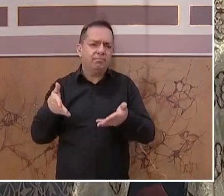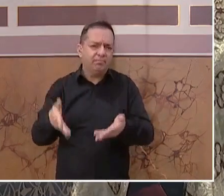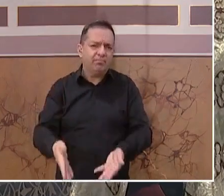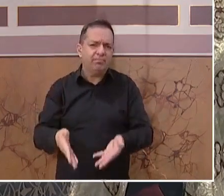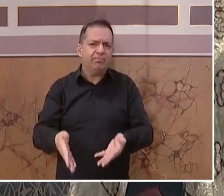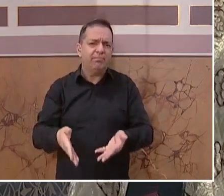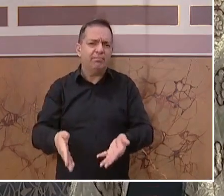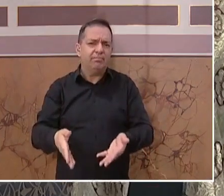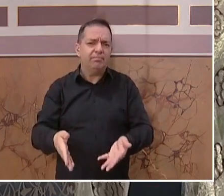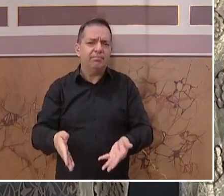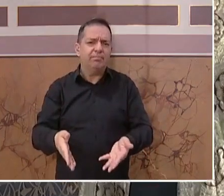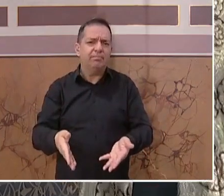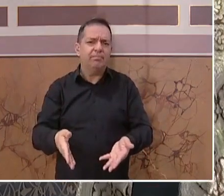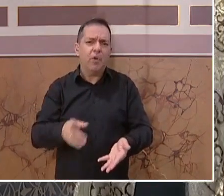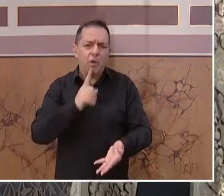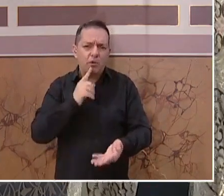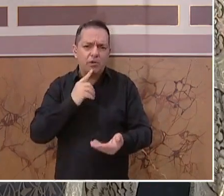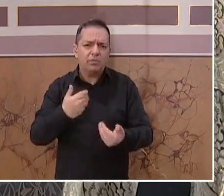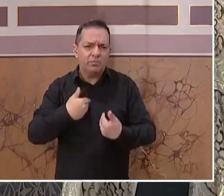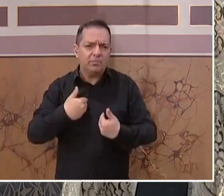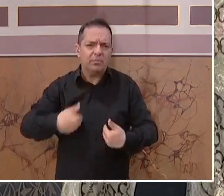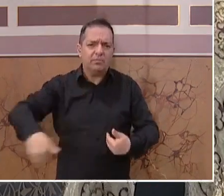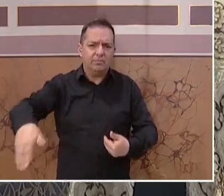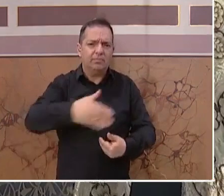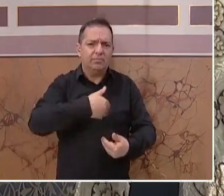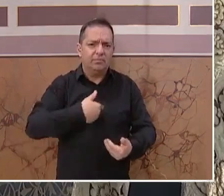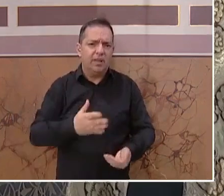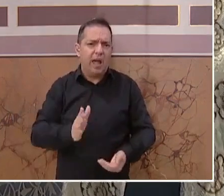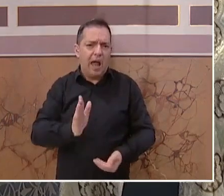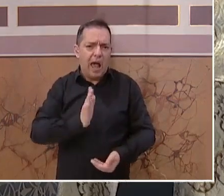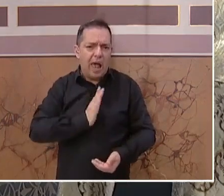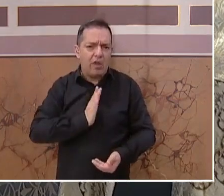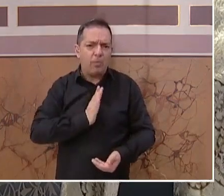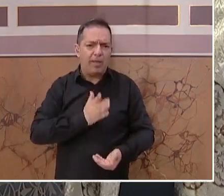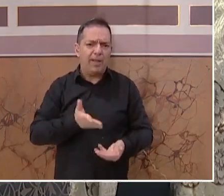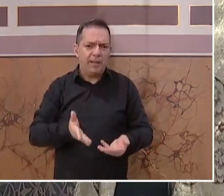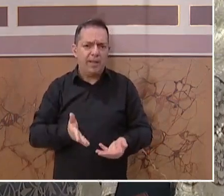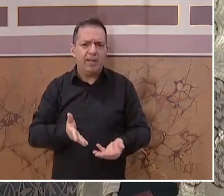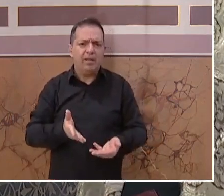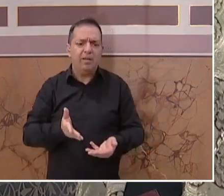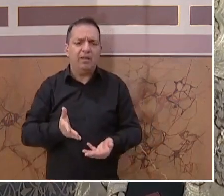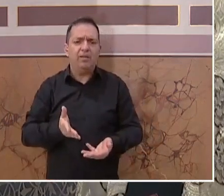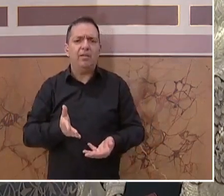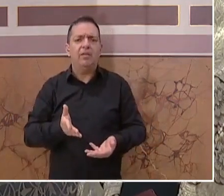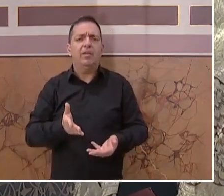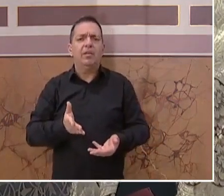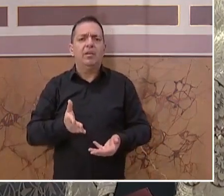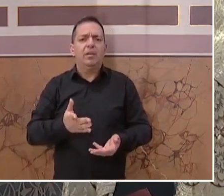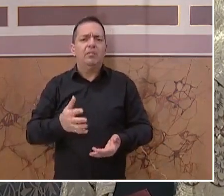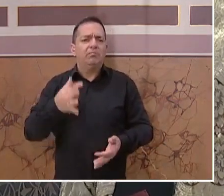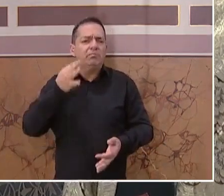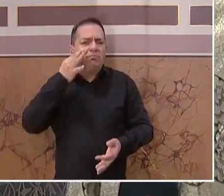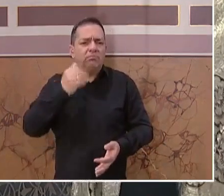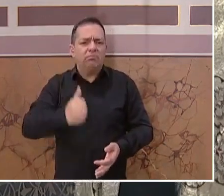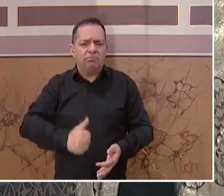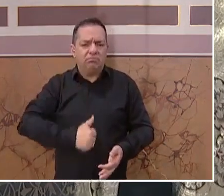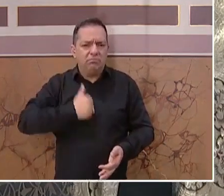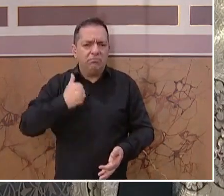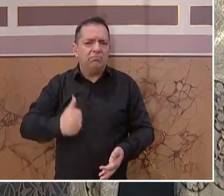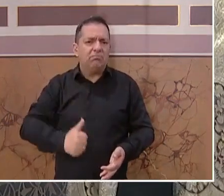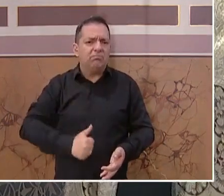μας, όπου ο άνθρωπος όχι σπάνια εγκλωβίζεται στην εγωκεντρικότητά